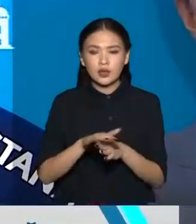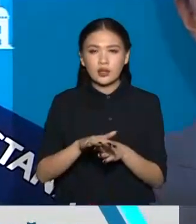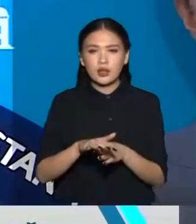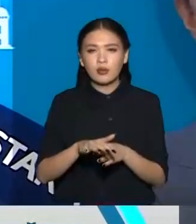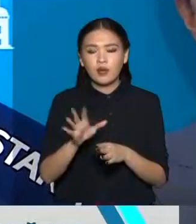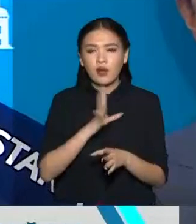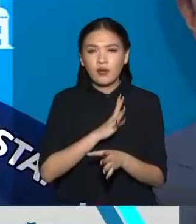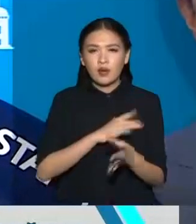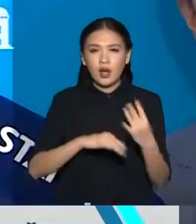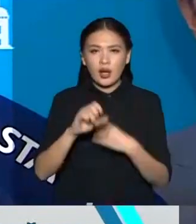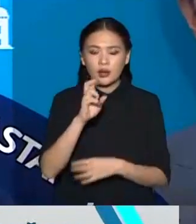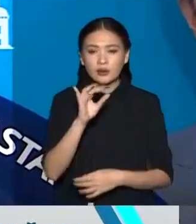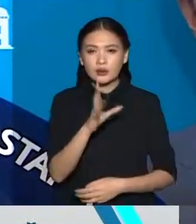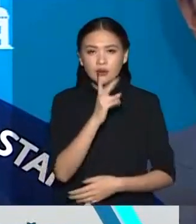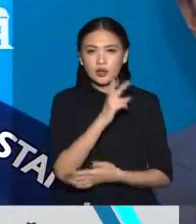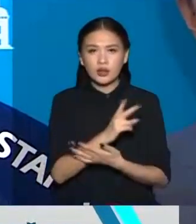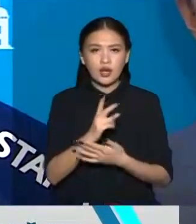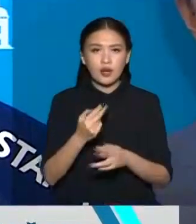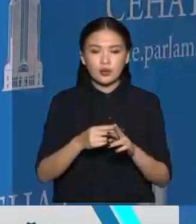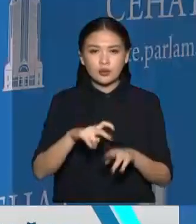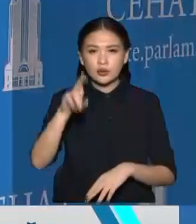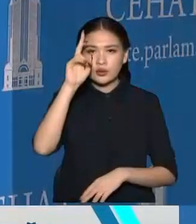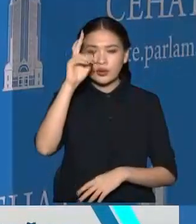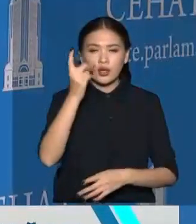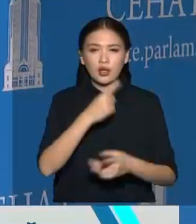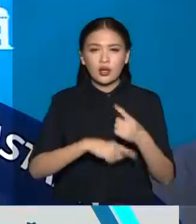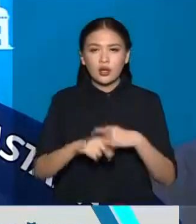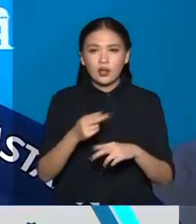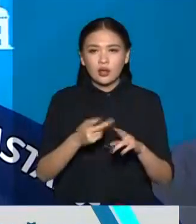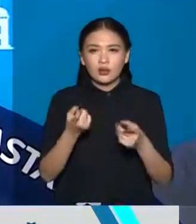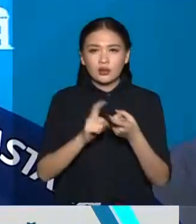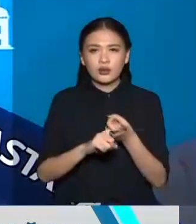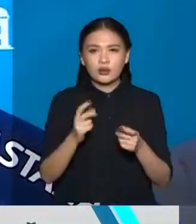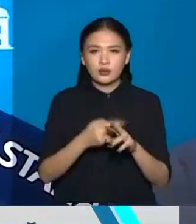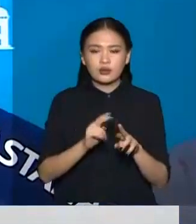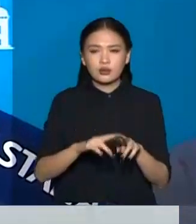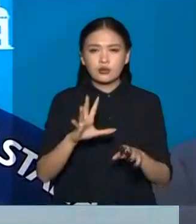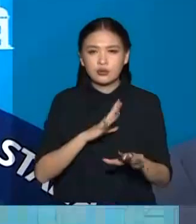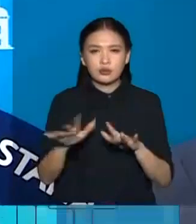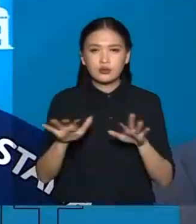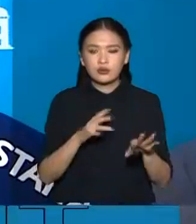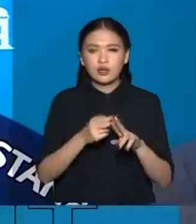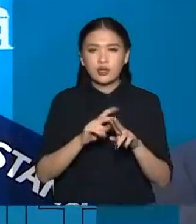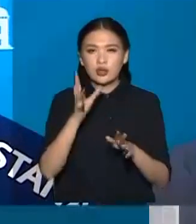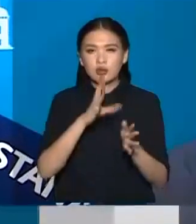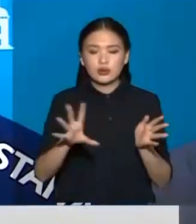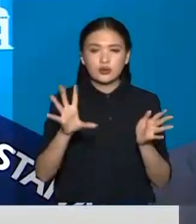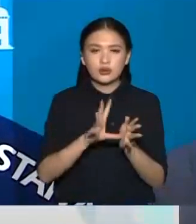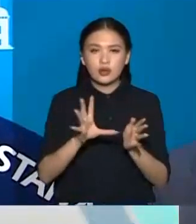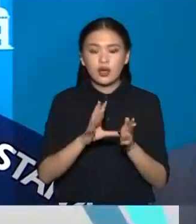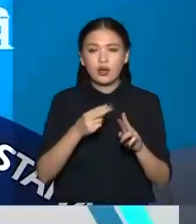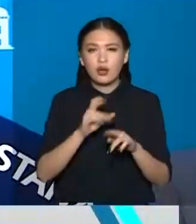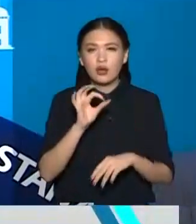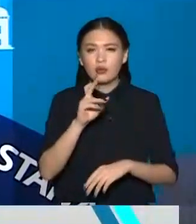Егер активтер емес, стратегиялық объектілерді мемлекет меншігіне қайтаруға байланысты мәселелер болса, яғни жылу электр орталықтары сияқты